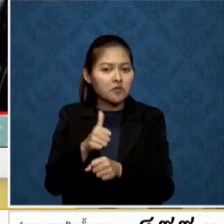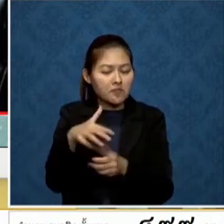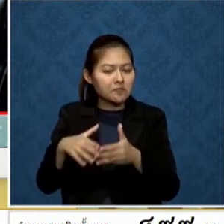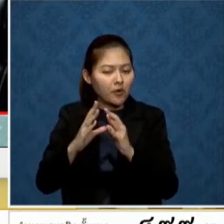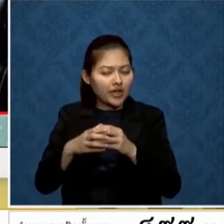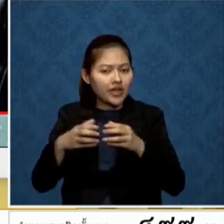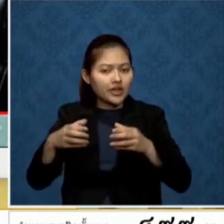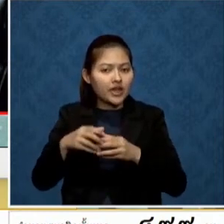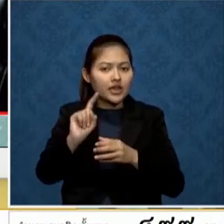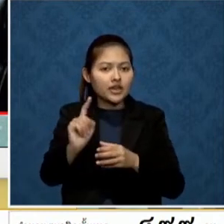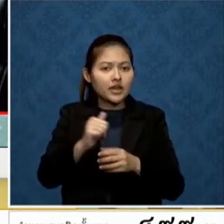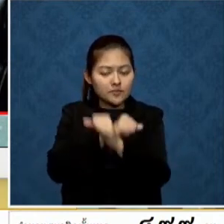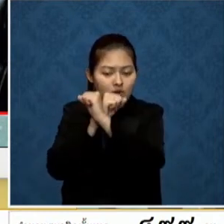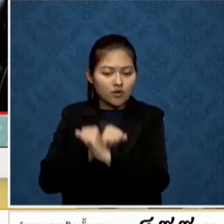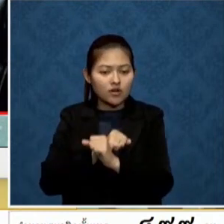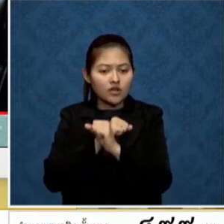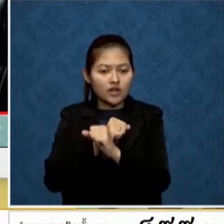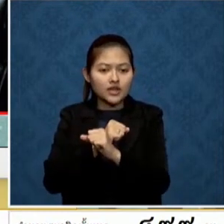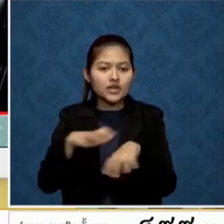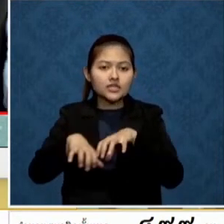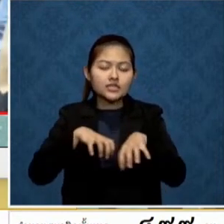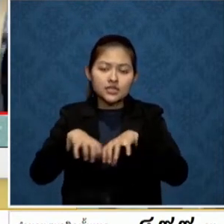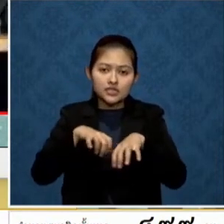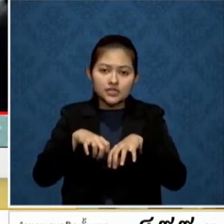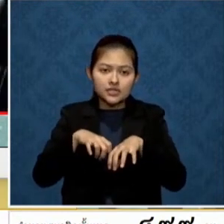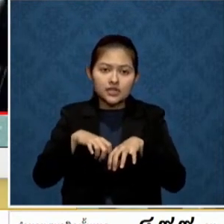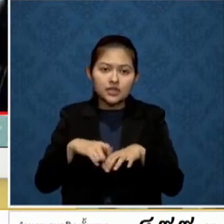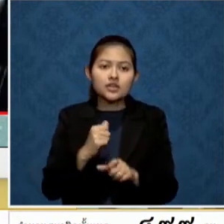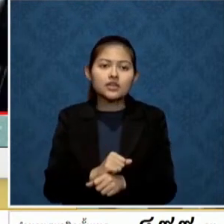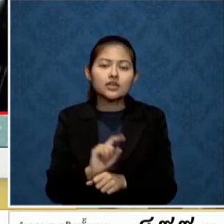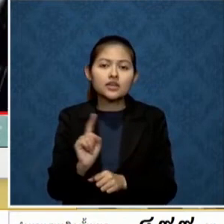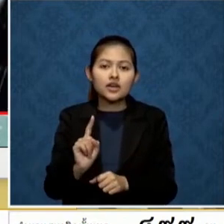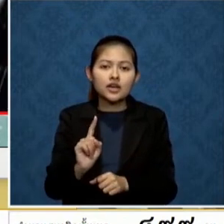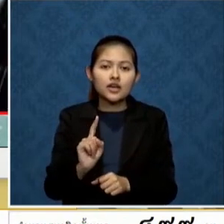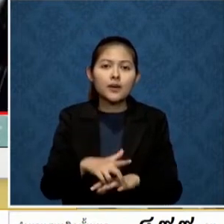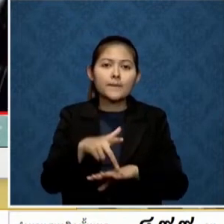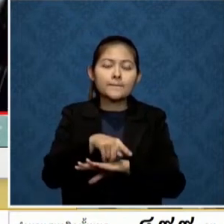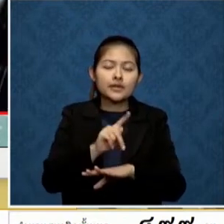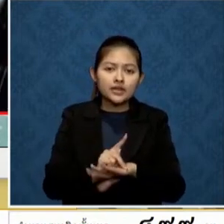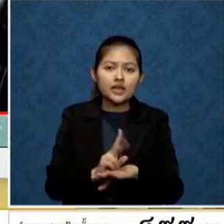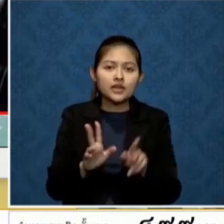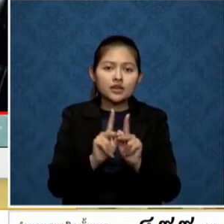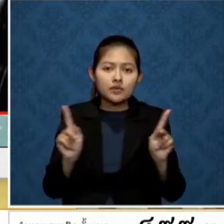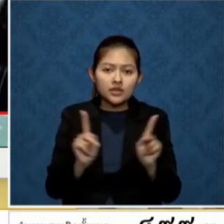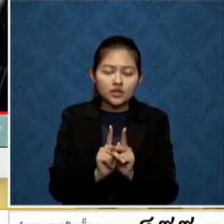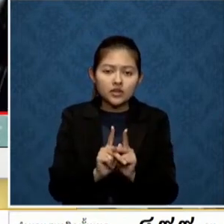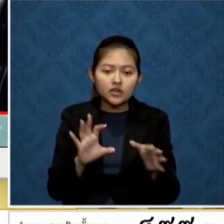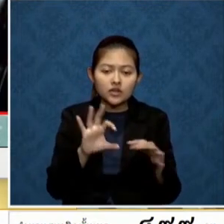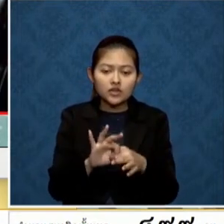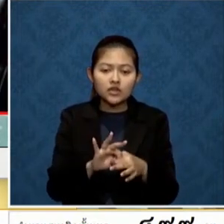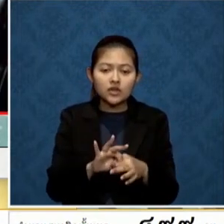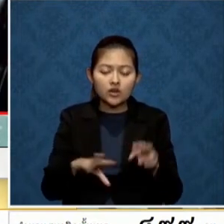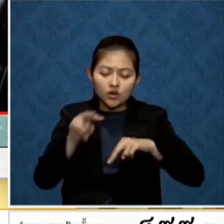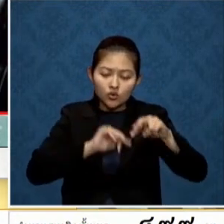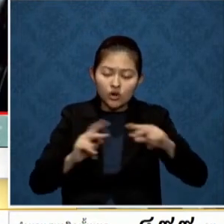ขึ้นก็คือพยายามจะป้องกันสูตรการจัดสรรประธานคณะกรรมาธิการในลักษณะที่ทำให้ประธานคณะกรรมาธิการใดที่เกี่ยวข้องกับการตรวจสอบ